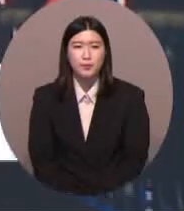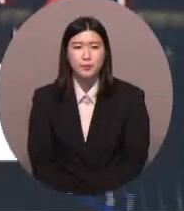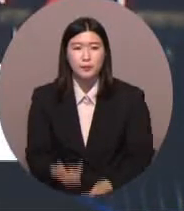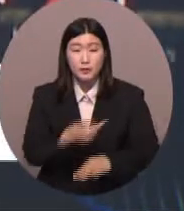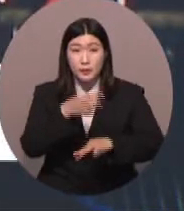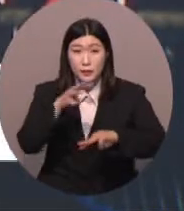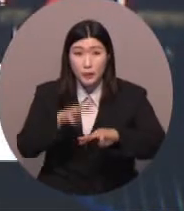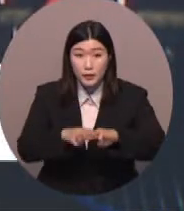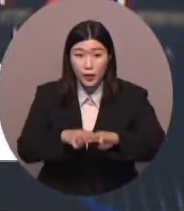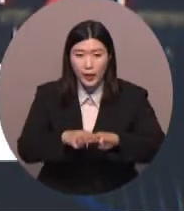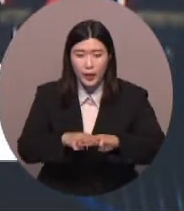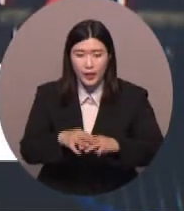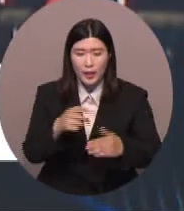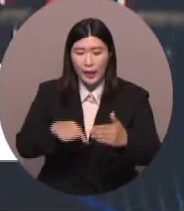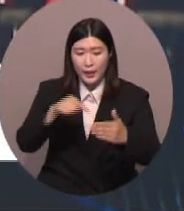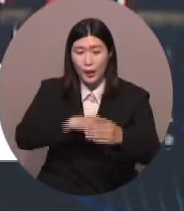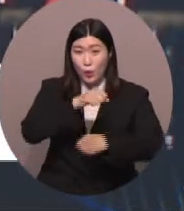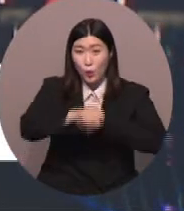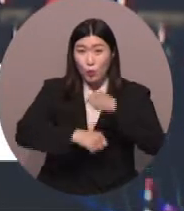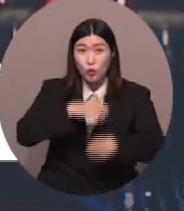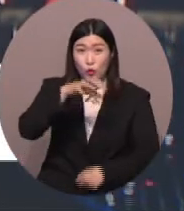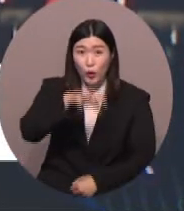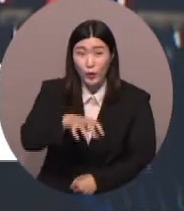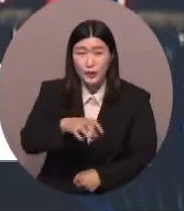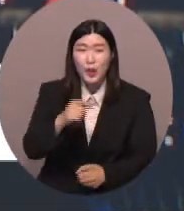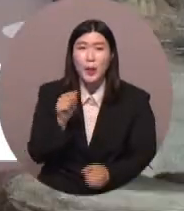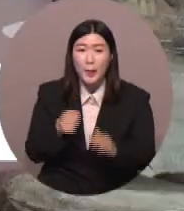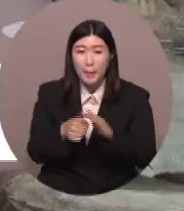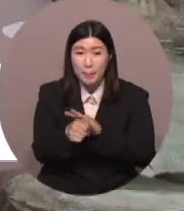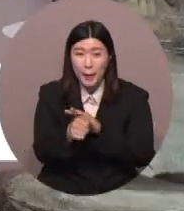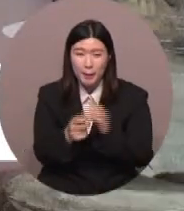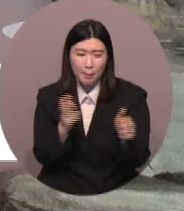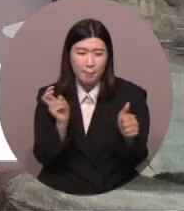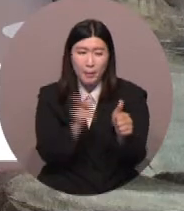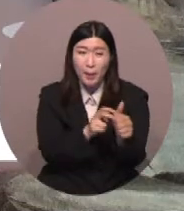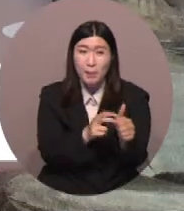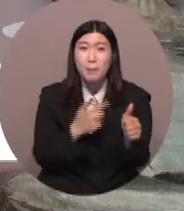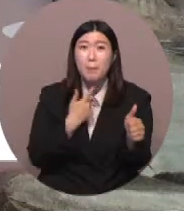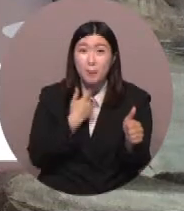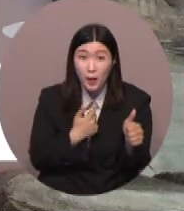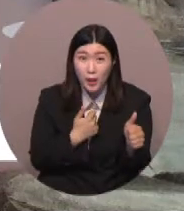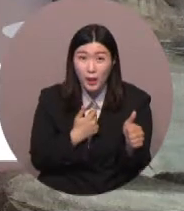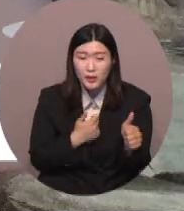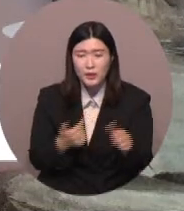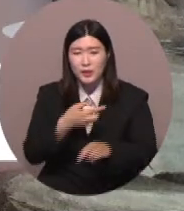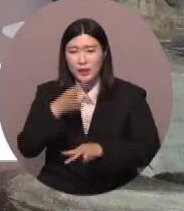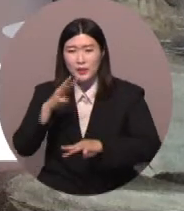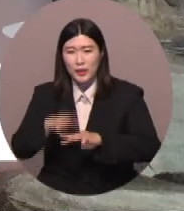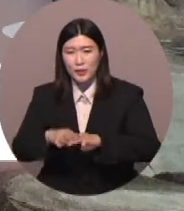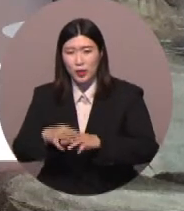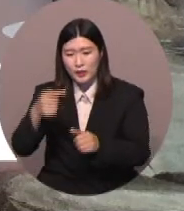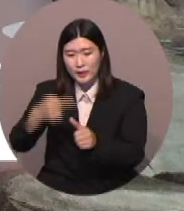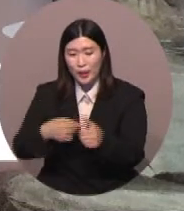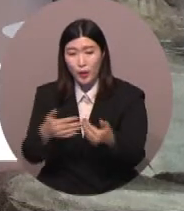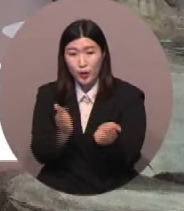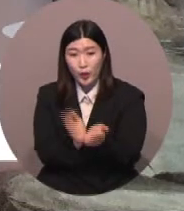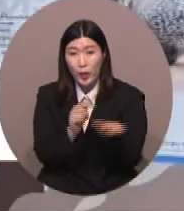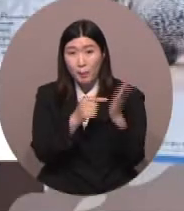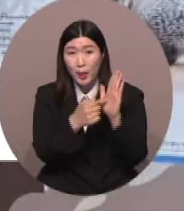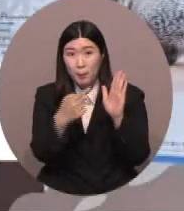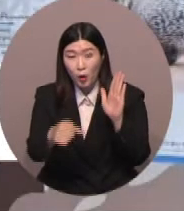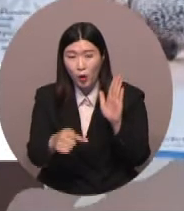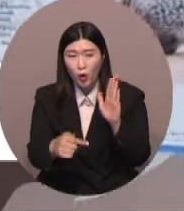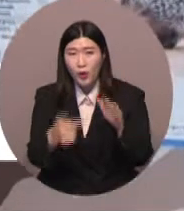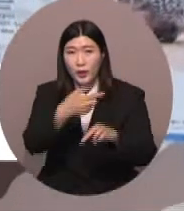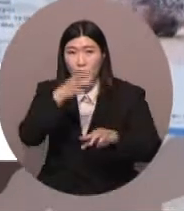다 점에 한 신뢰 동물원에서 동물 채용을 하던 아이가 뱀에 물리는 사고가 발생한 가운데 다 전 충남 녹색 연합이 대전